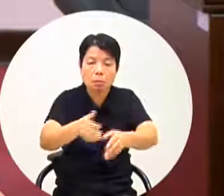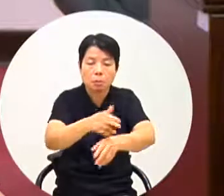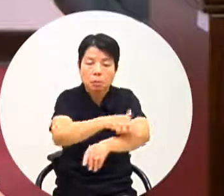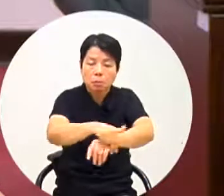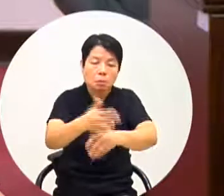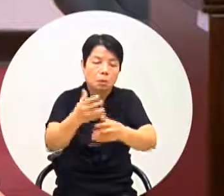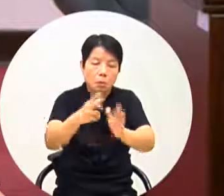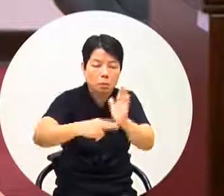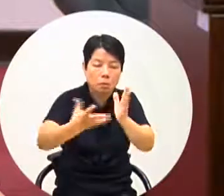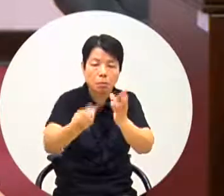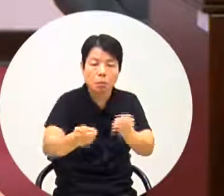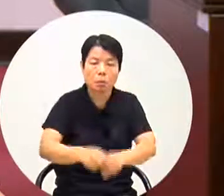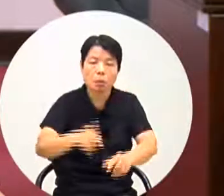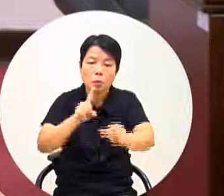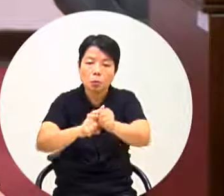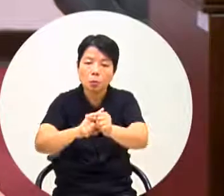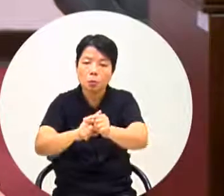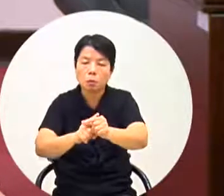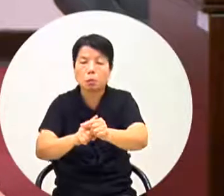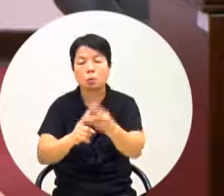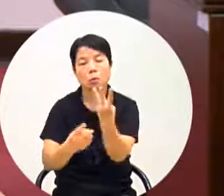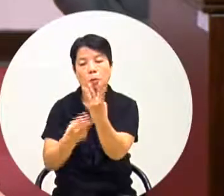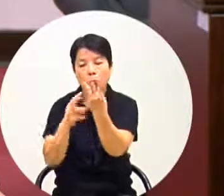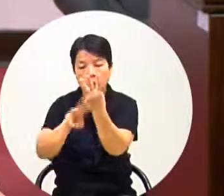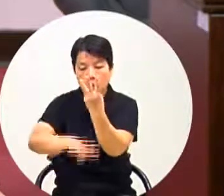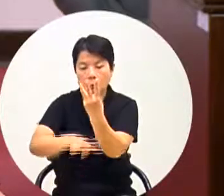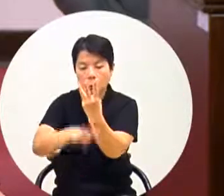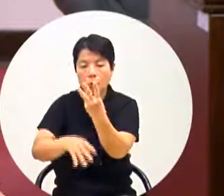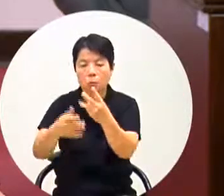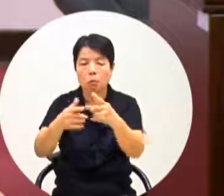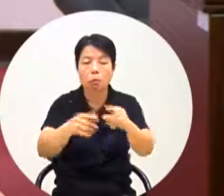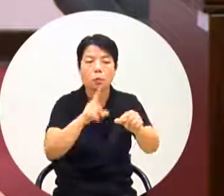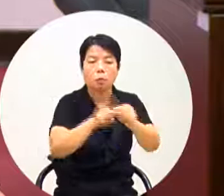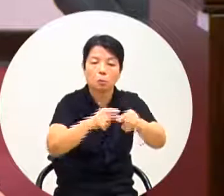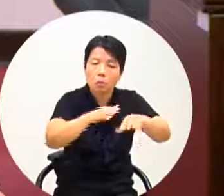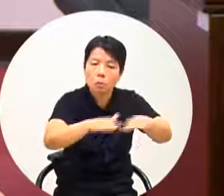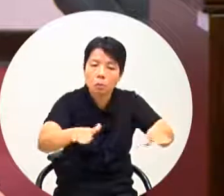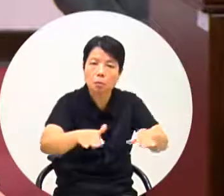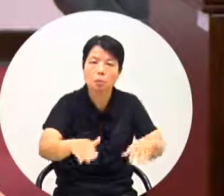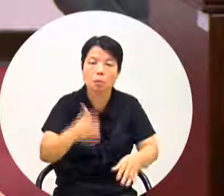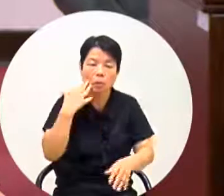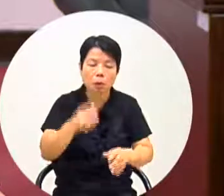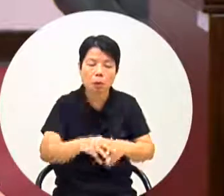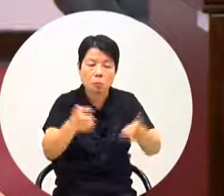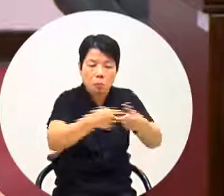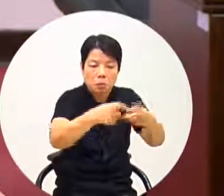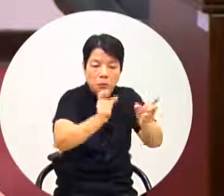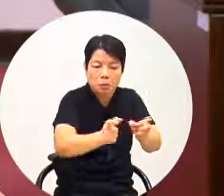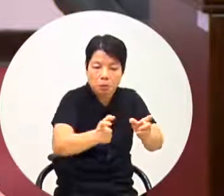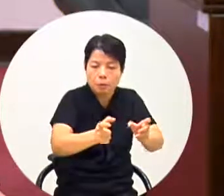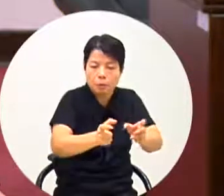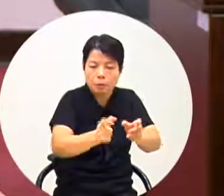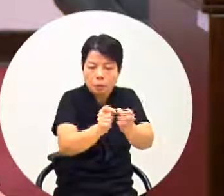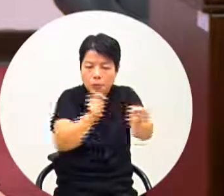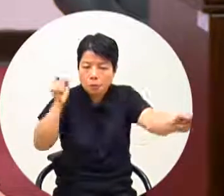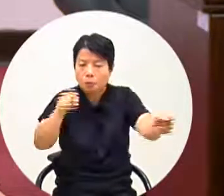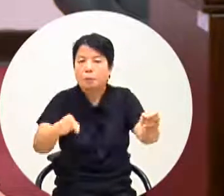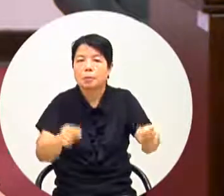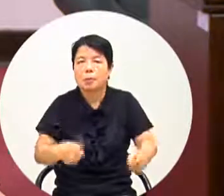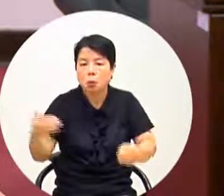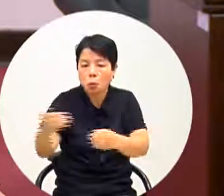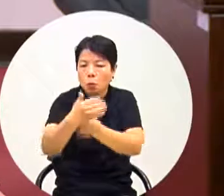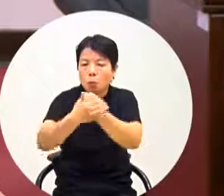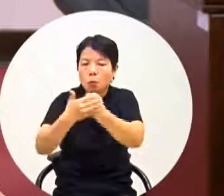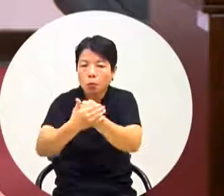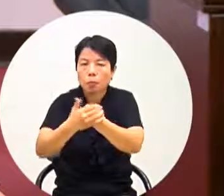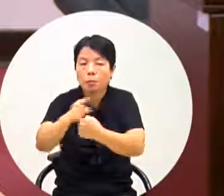是中安路呢，还是另外的地方？他可能是离开小港地区，那很多的余保，他